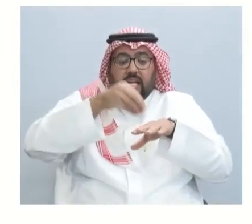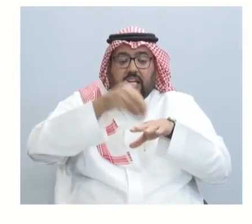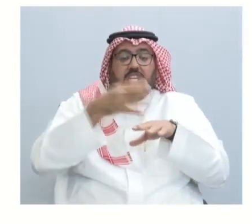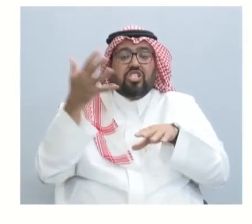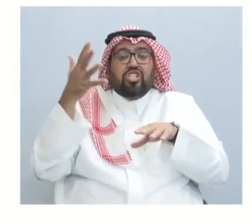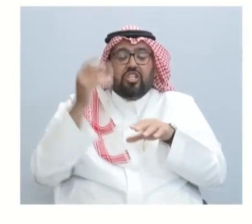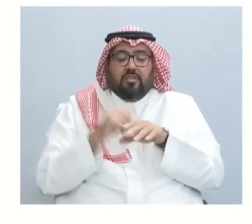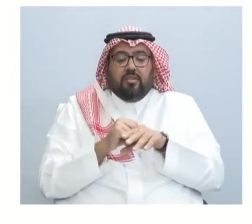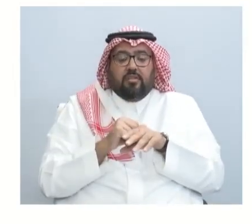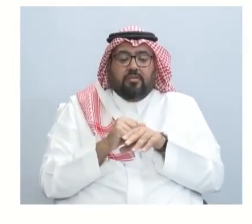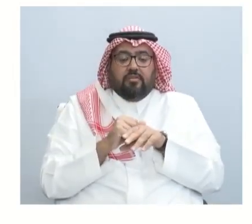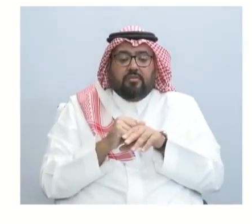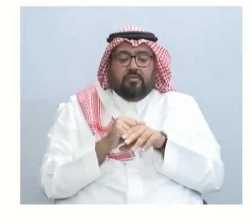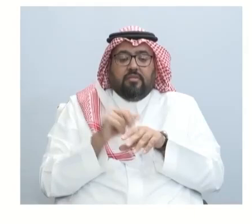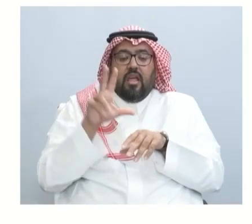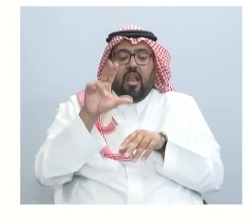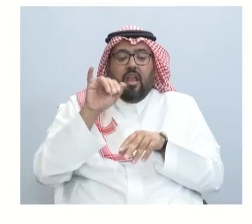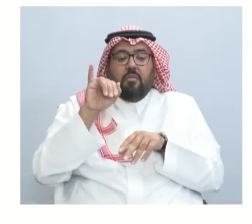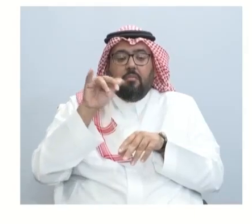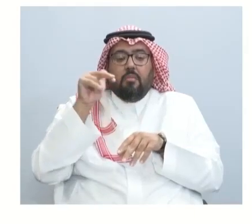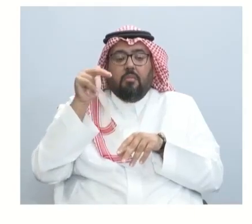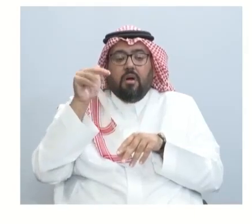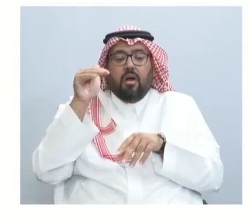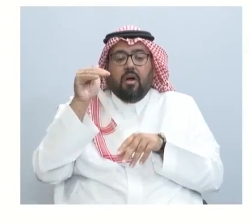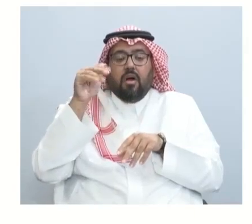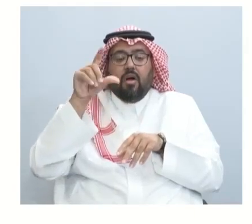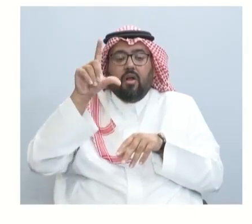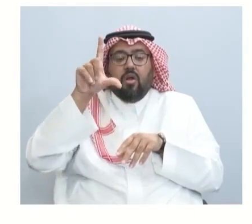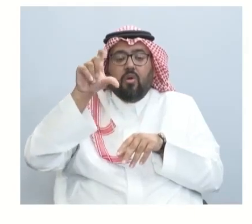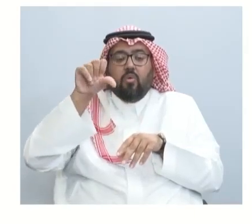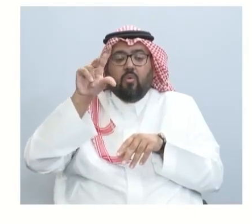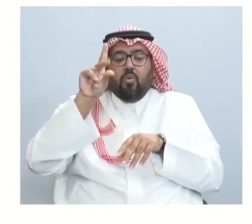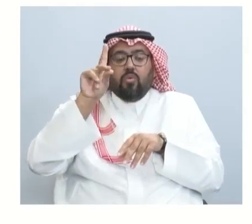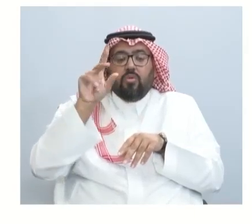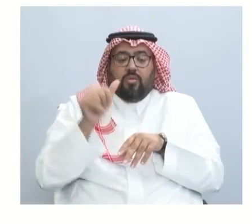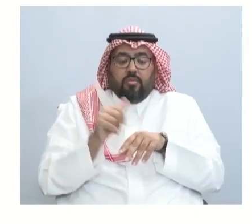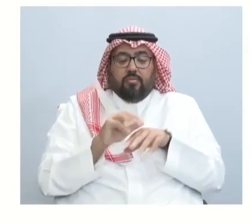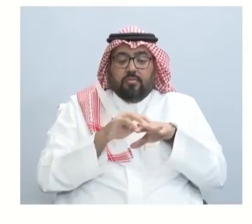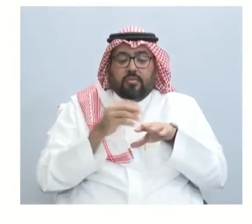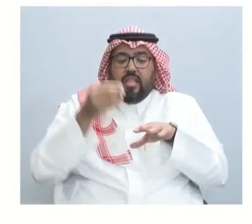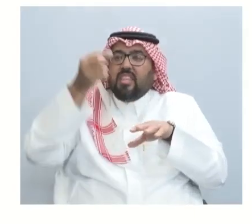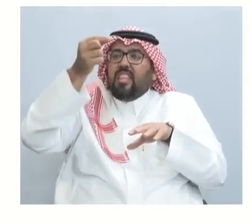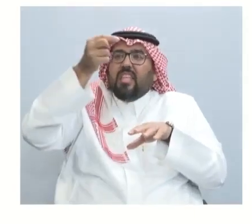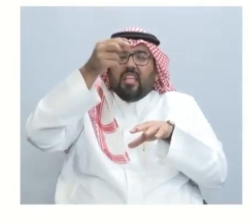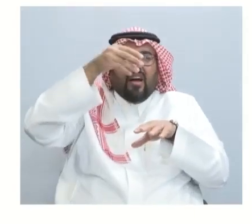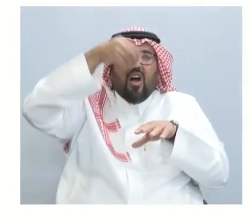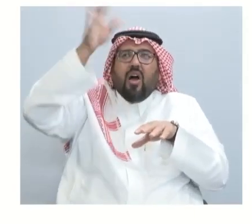جديدا وهو المخلوع فدقائق الغبار تعتبر اثقل من الهواء